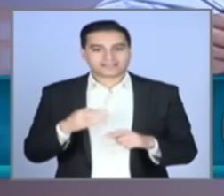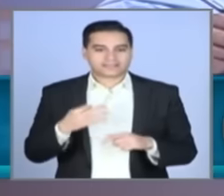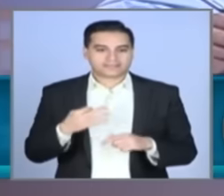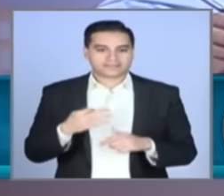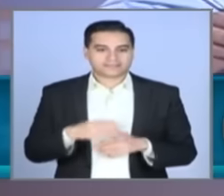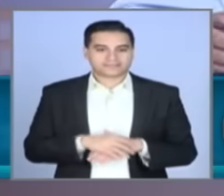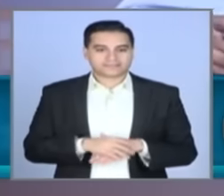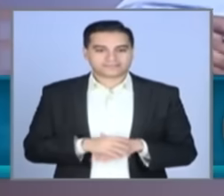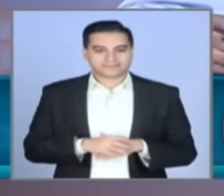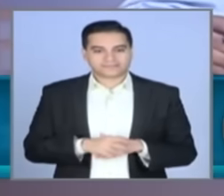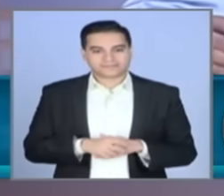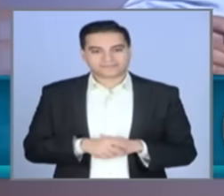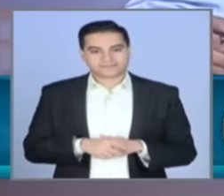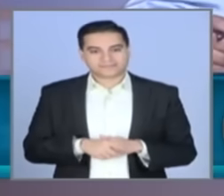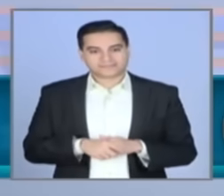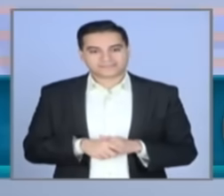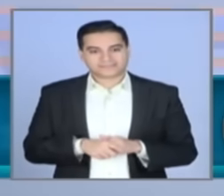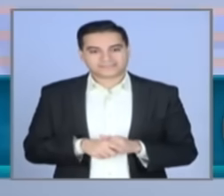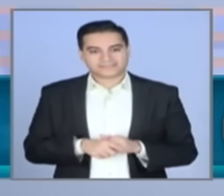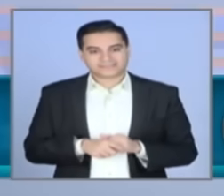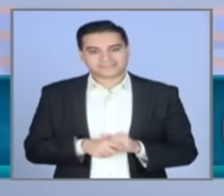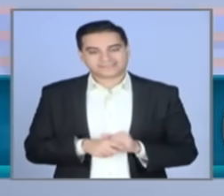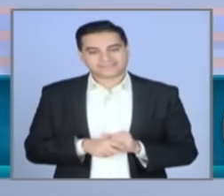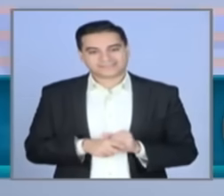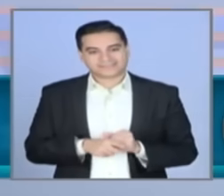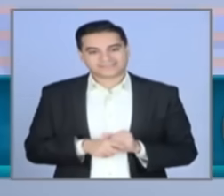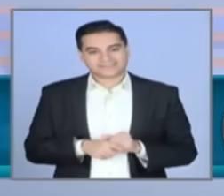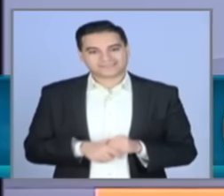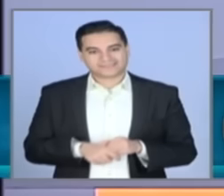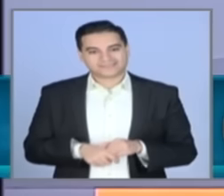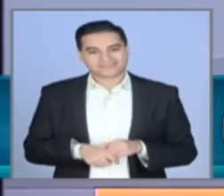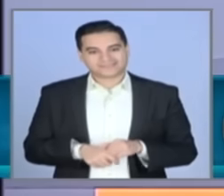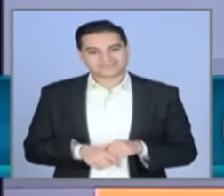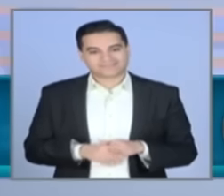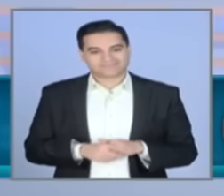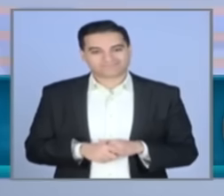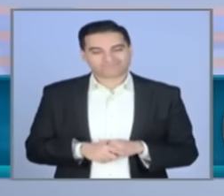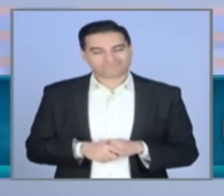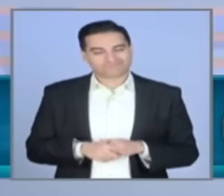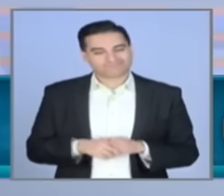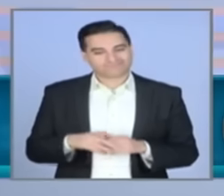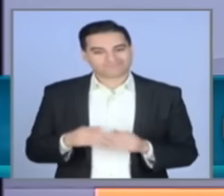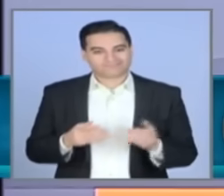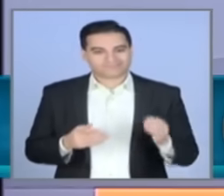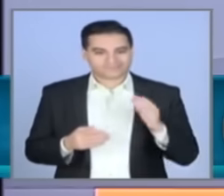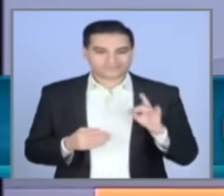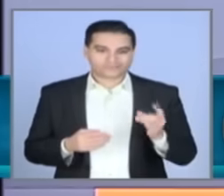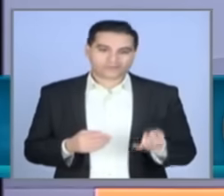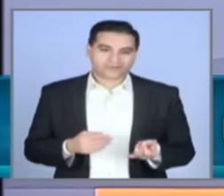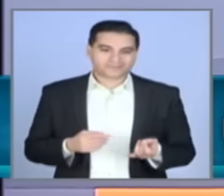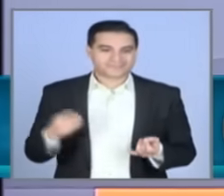50 في 9 على 3. بسنت 150. هي اللي جاوبت الأول. اجابتك كام؟